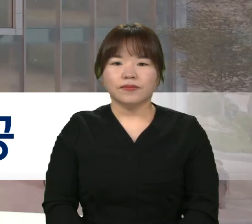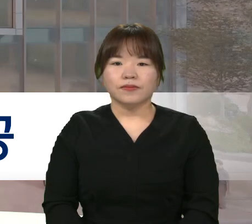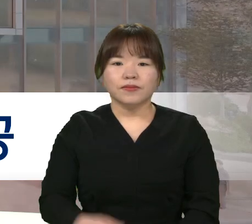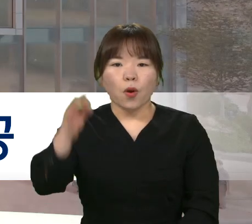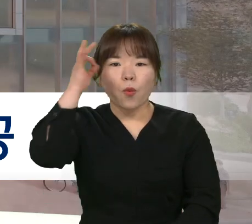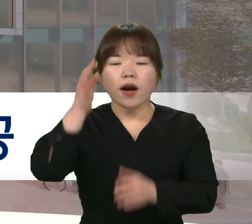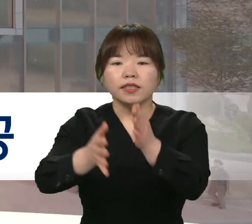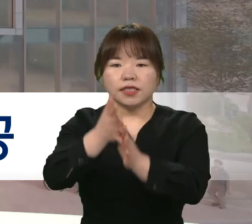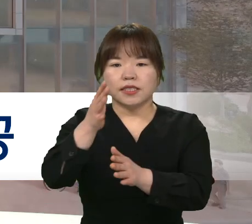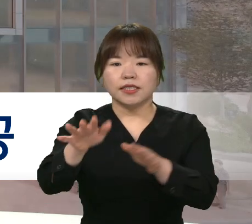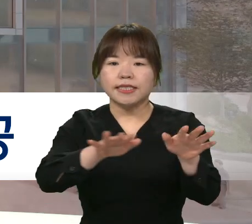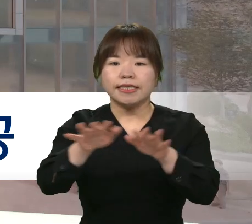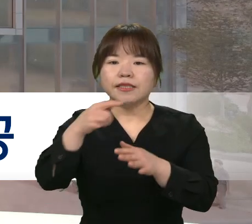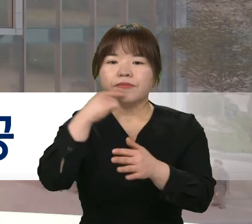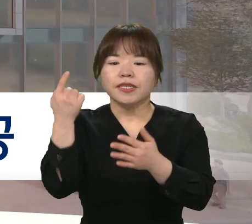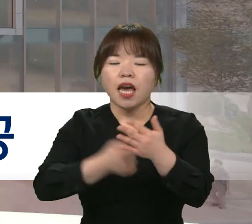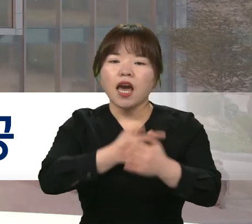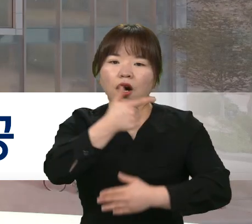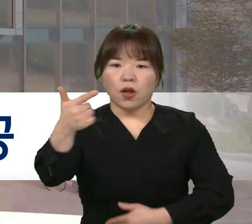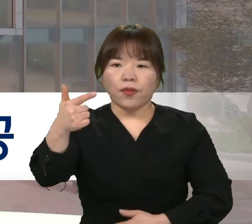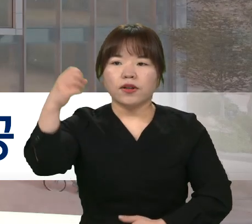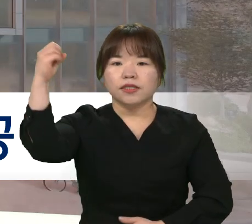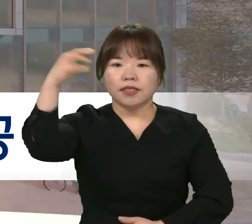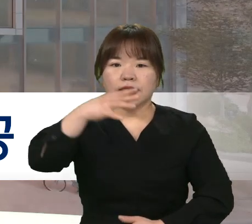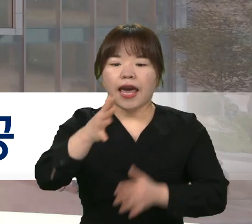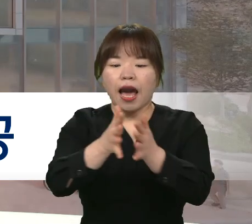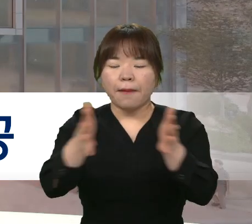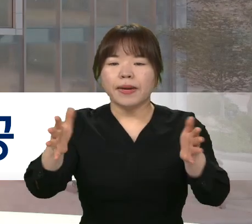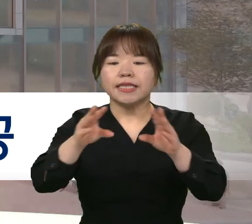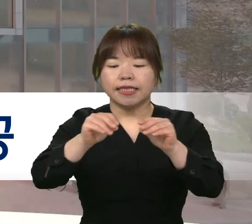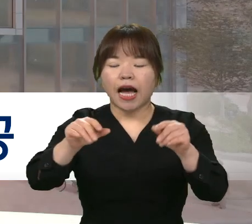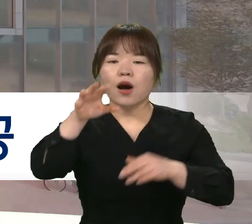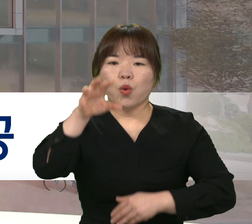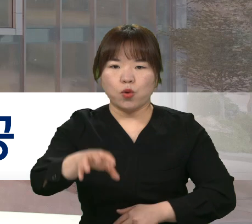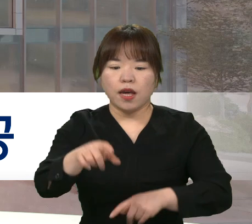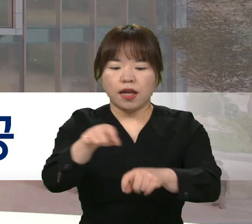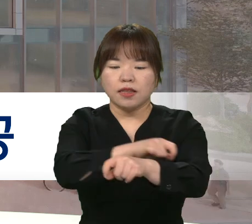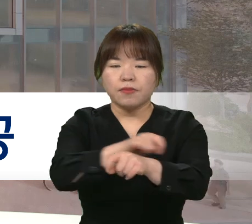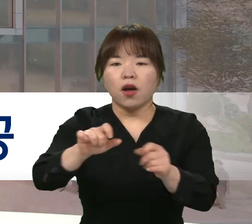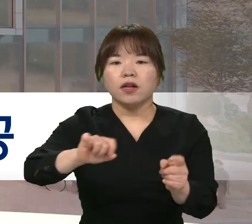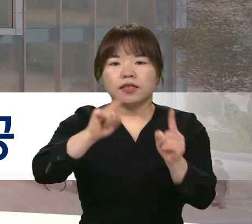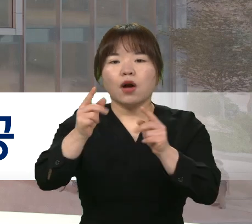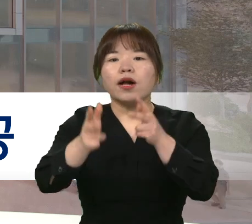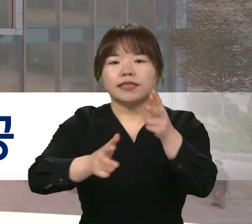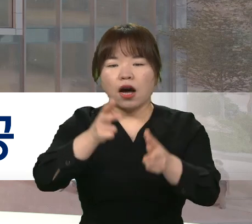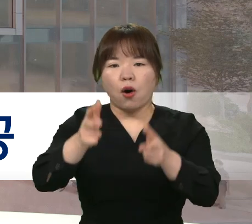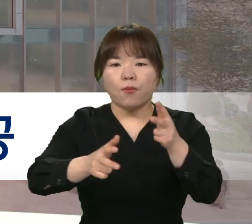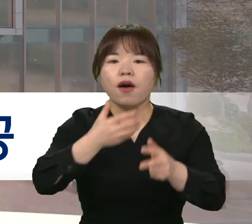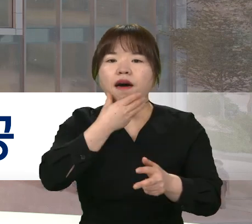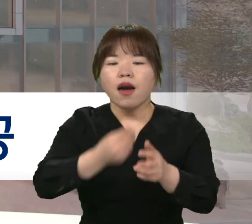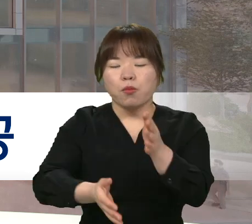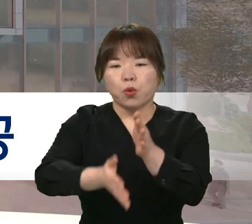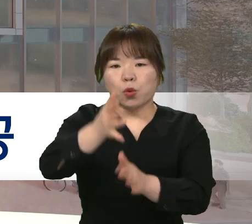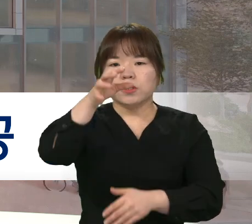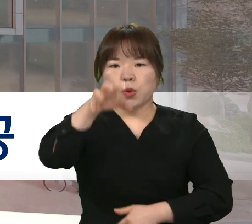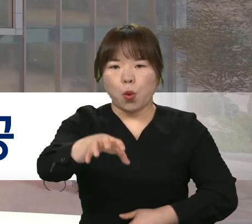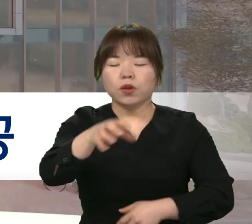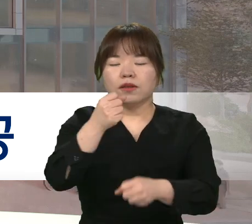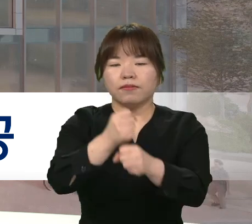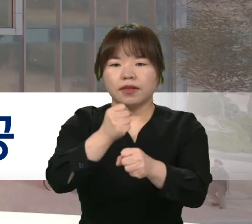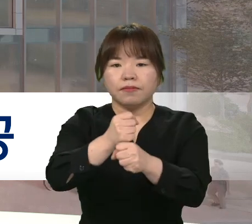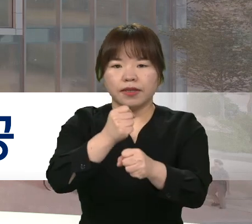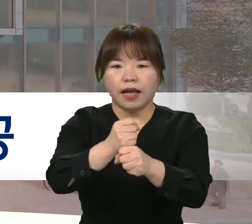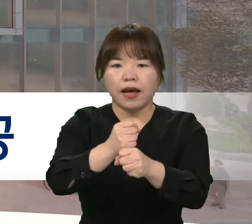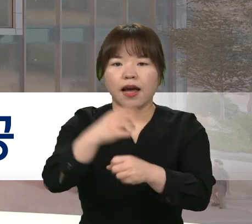포항시는 지진 피해가 컸던 흥해 대성아파트 부지에 특별 재생 사업의 일환으로 행복도시 어울림 플랫폼을